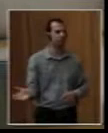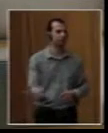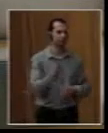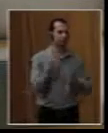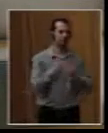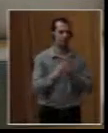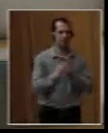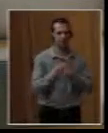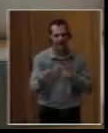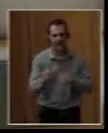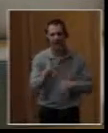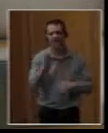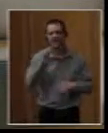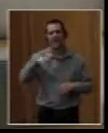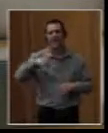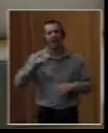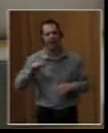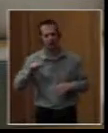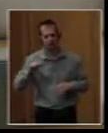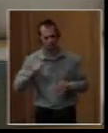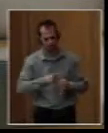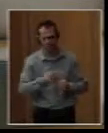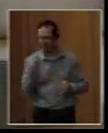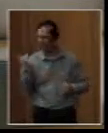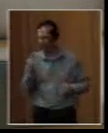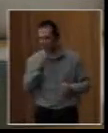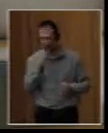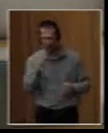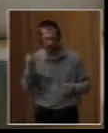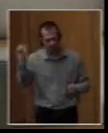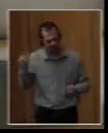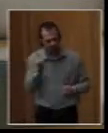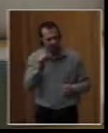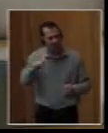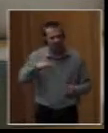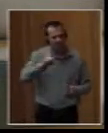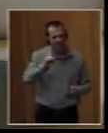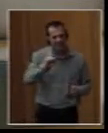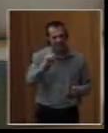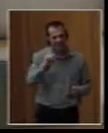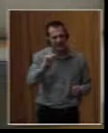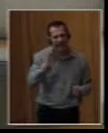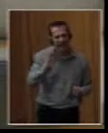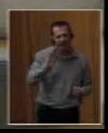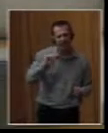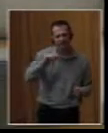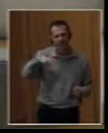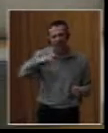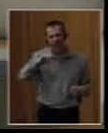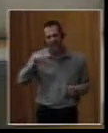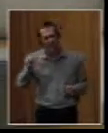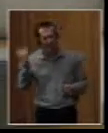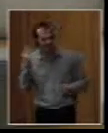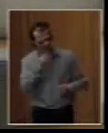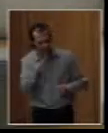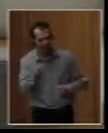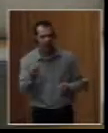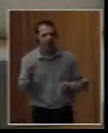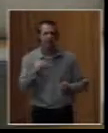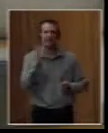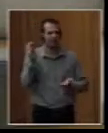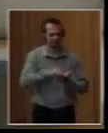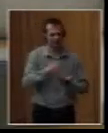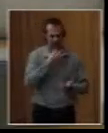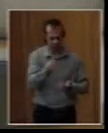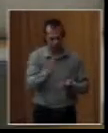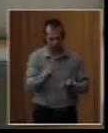η υπόθεση των ΚΕΠΑ, αναφέρθηκε νωρίτερα η κυρία Τσαβαλιά, να μην επανέλθω σε αυτό το θέμα. Θα